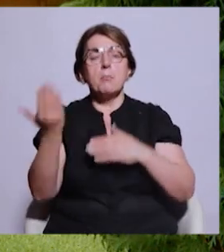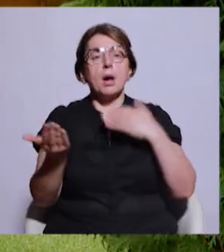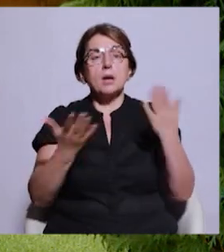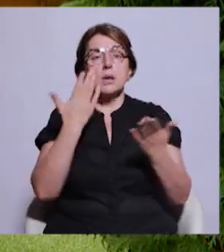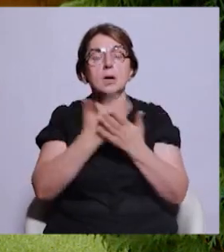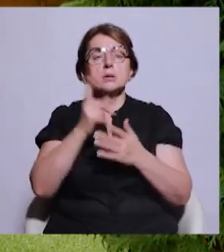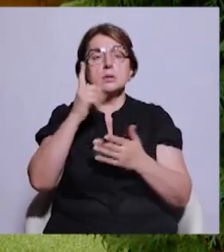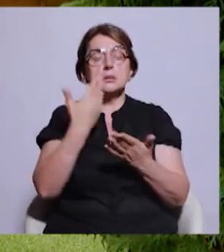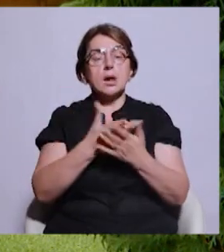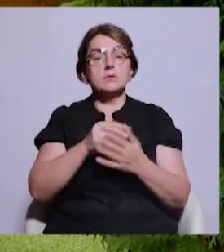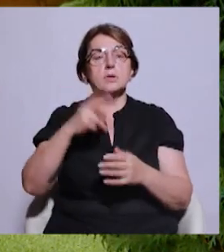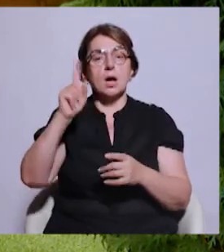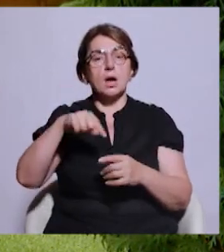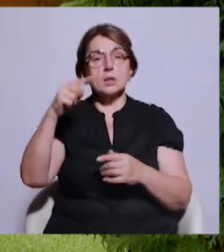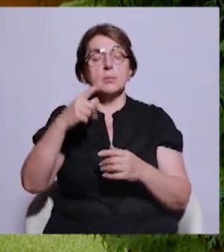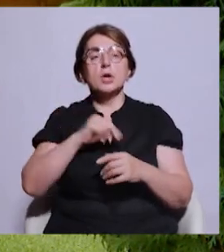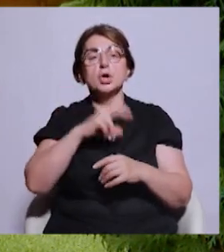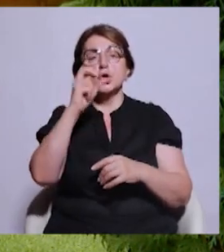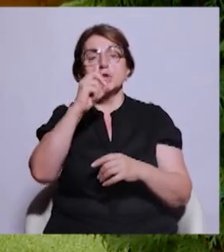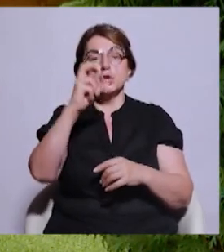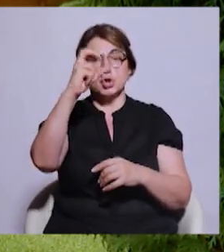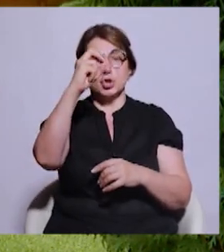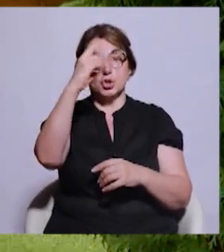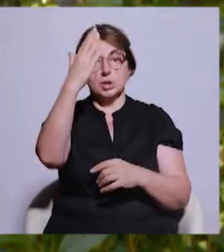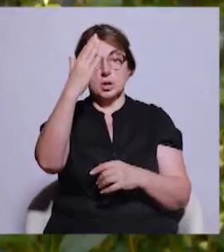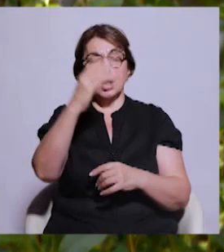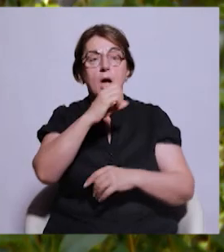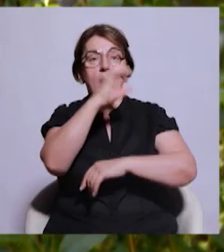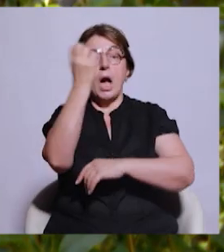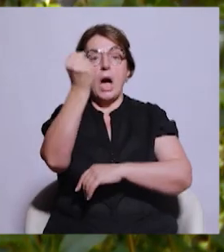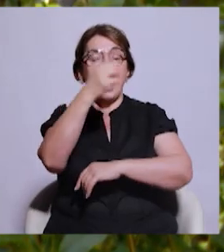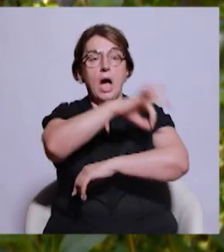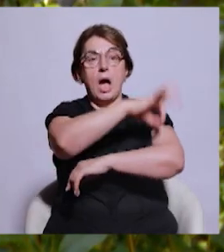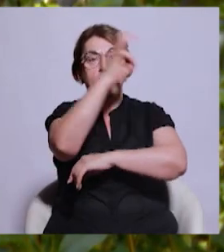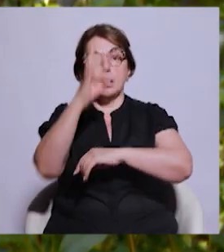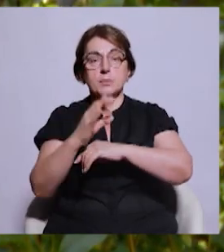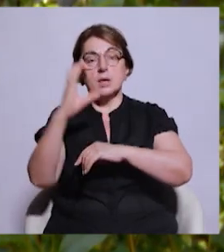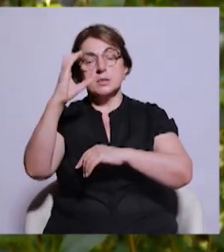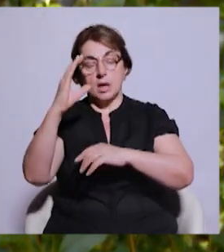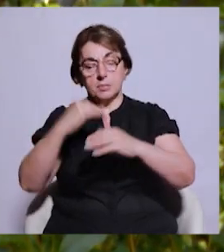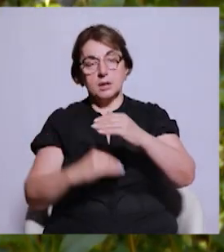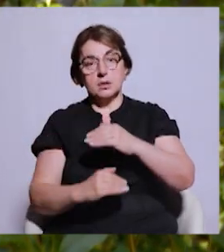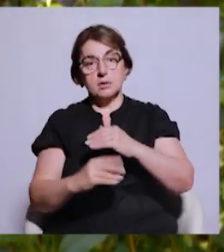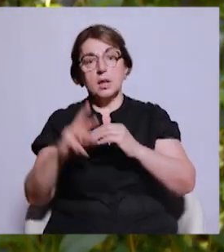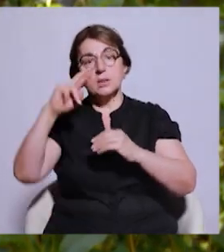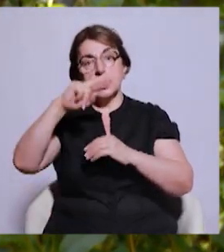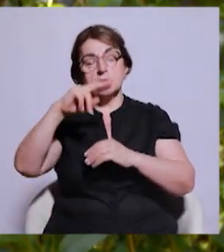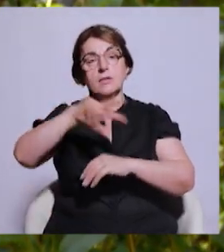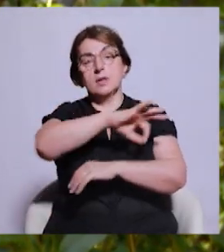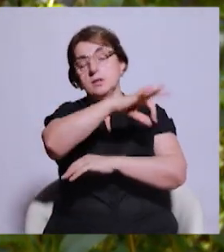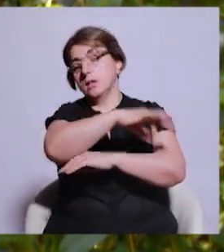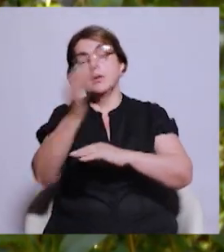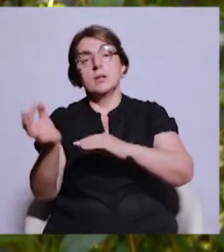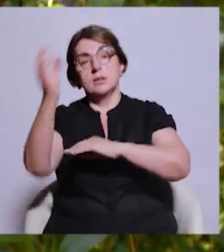აქვს თავისი აღნიშვნები. ჩრდილოეთი მხარე აღინიშნება ჩვასოთი, აღმოსავლეთი ა, სამხრეთი სლ და დასავლეთი